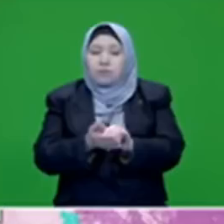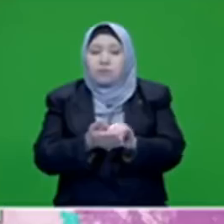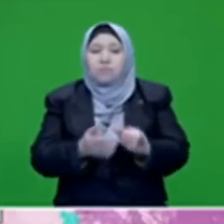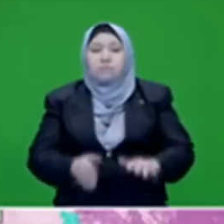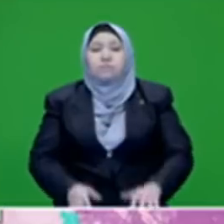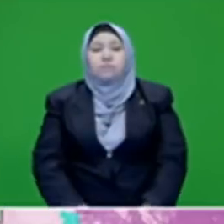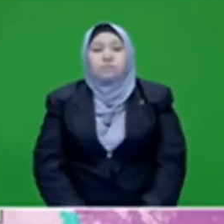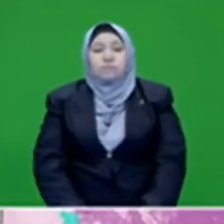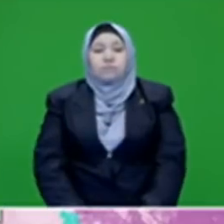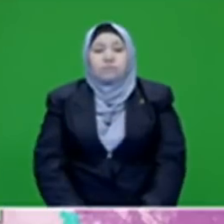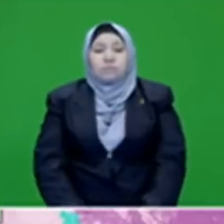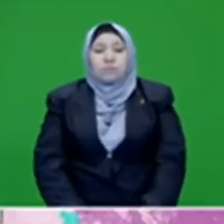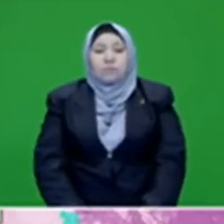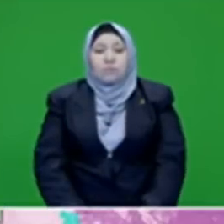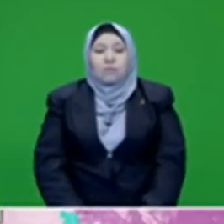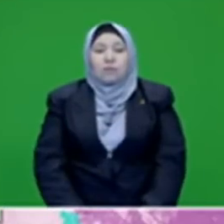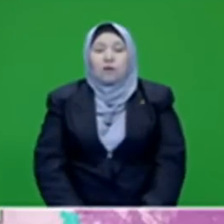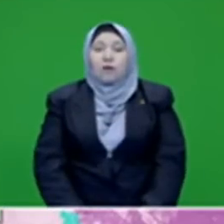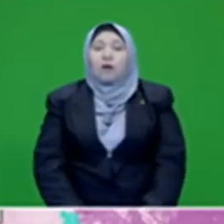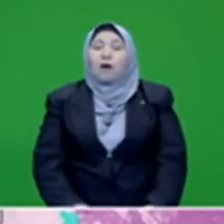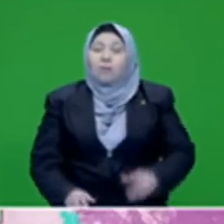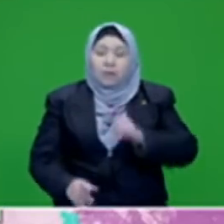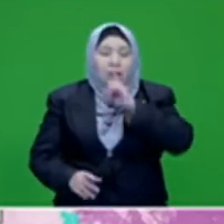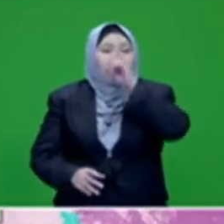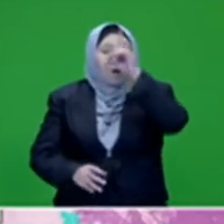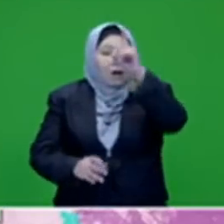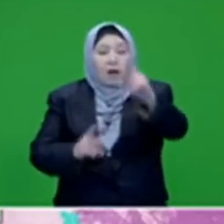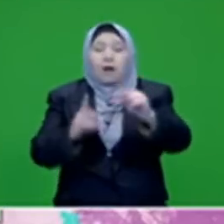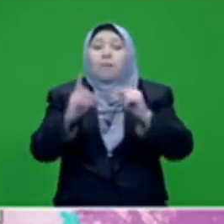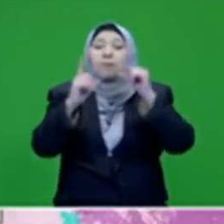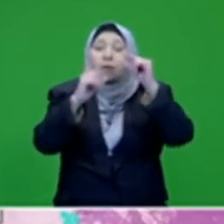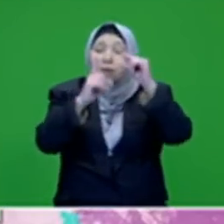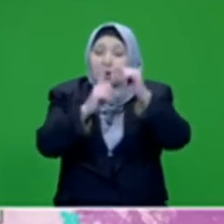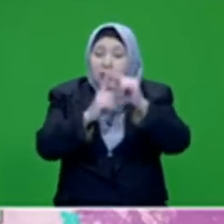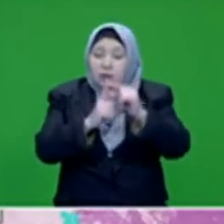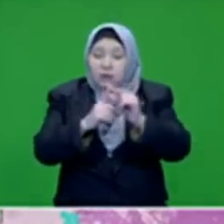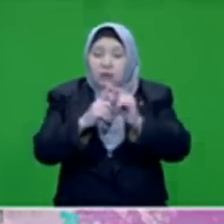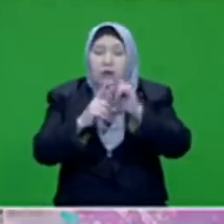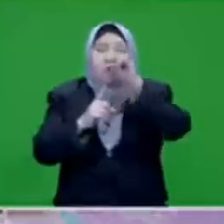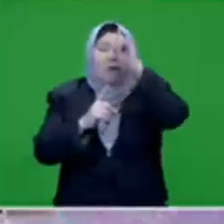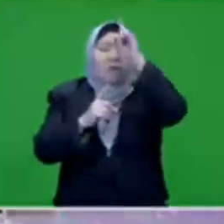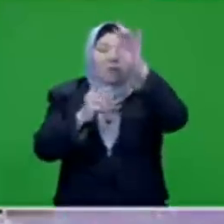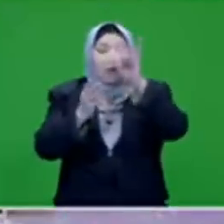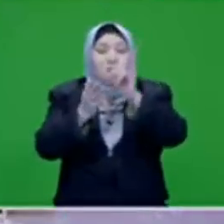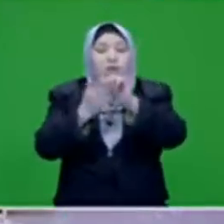يعلمون صدق الله